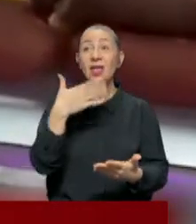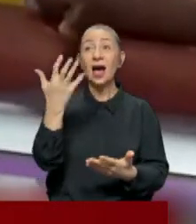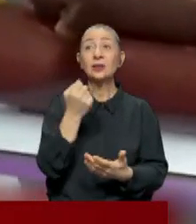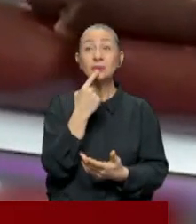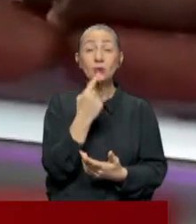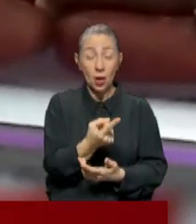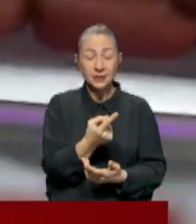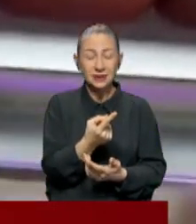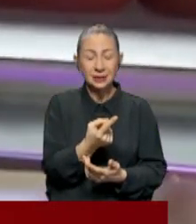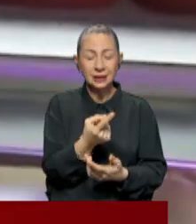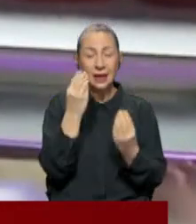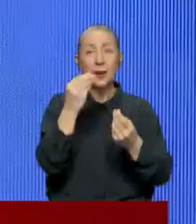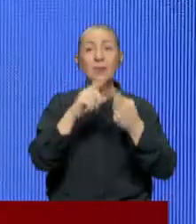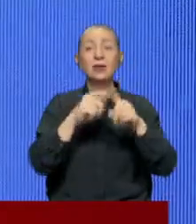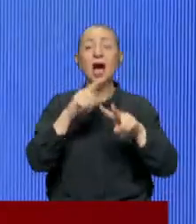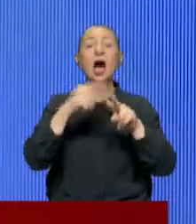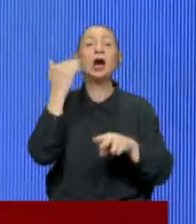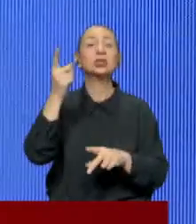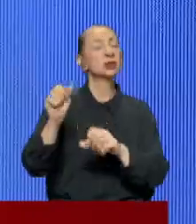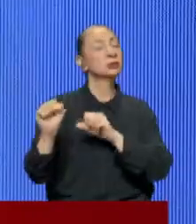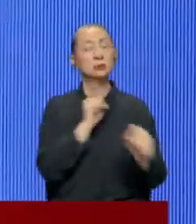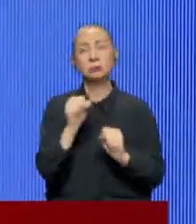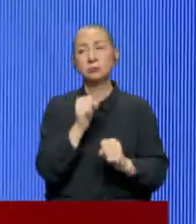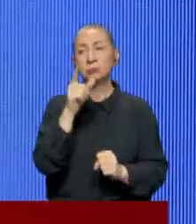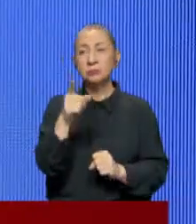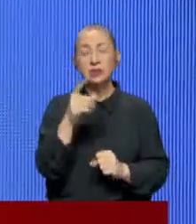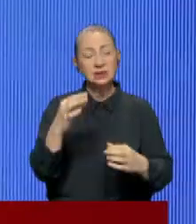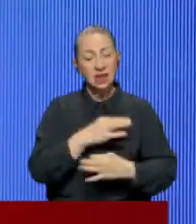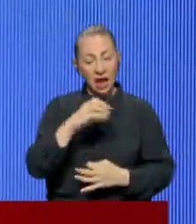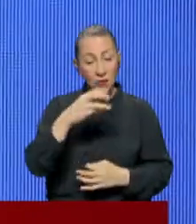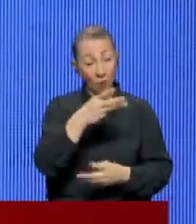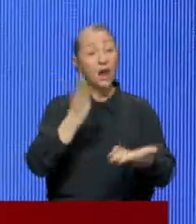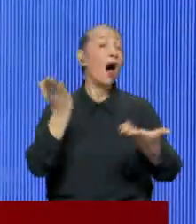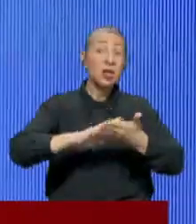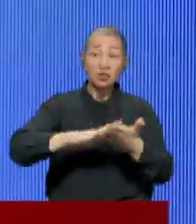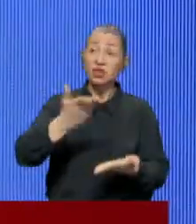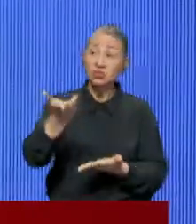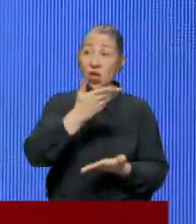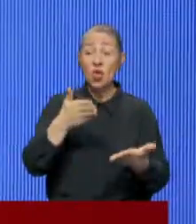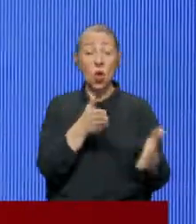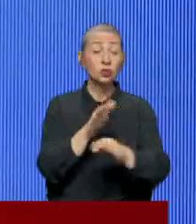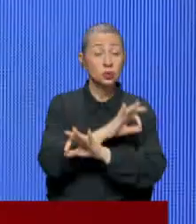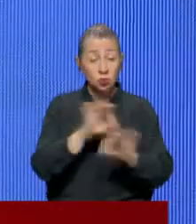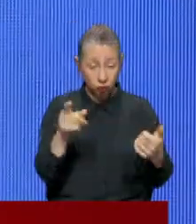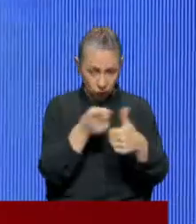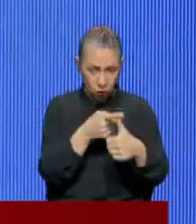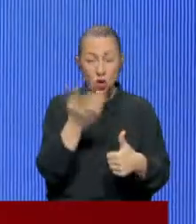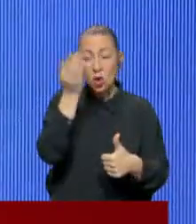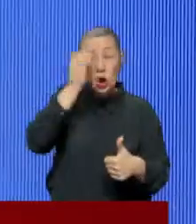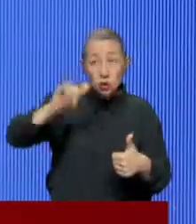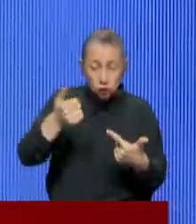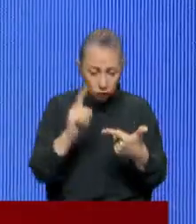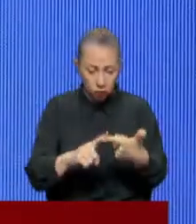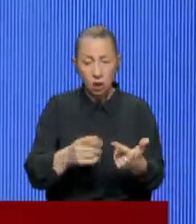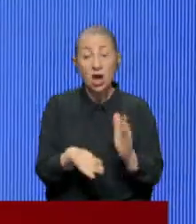aldığını söylemesi İyi Parti lideri Akşener'i öfkelendirdi. Sayın Erdoğan ve arkadaşları yolsuzluğu,